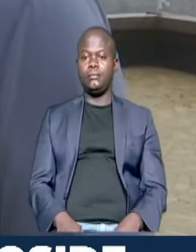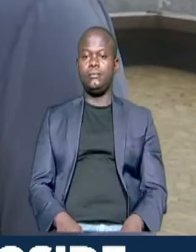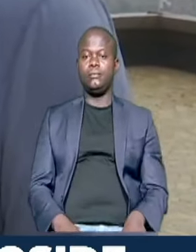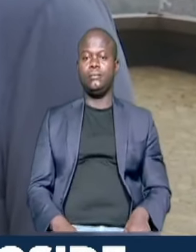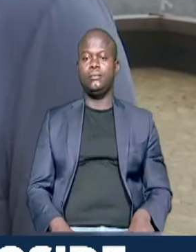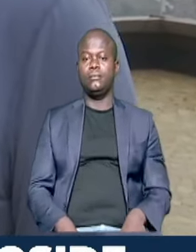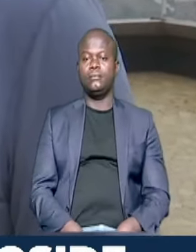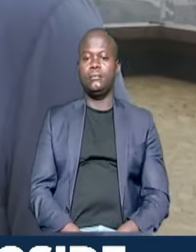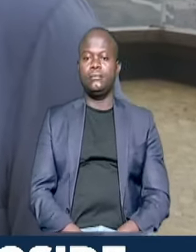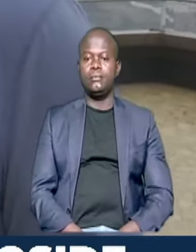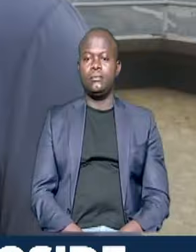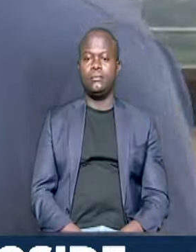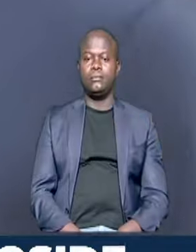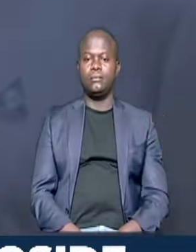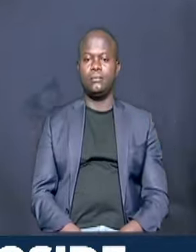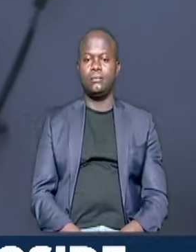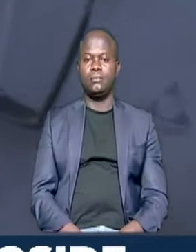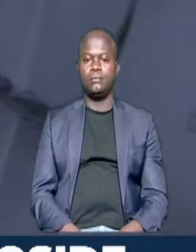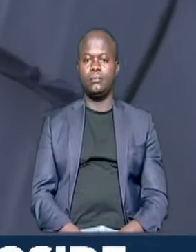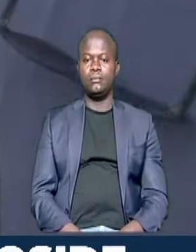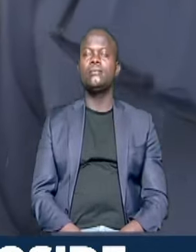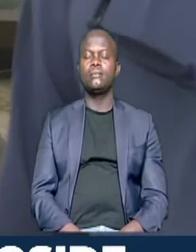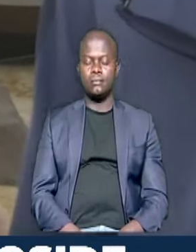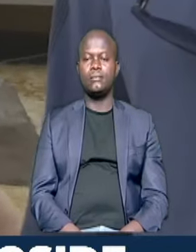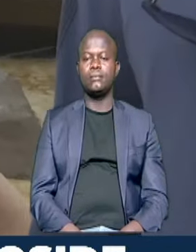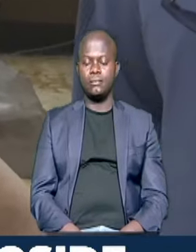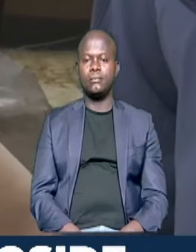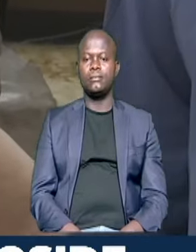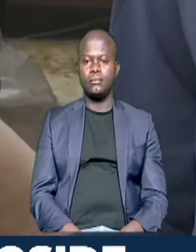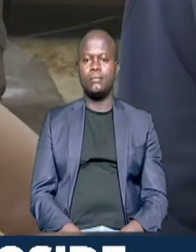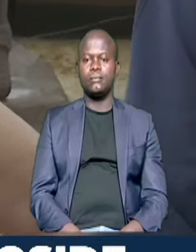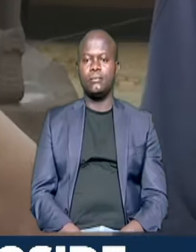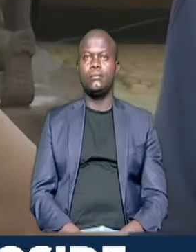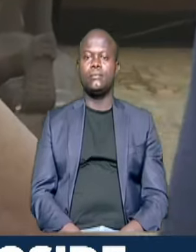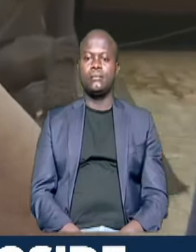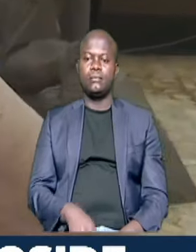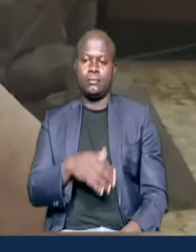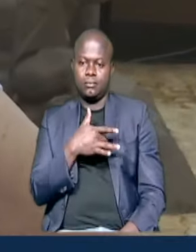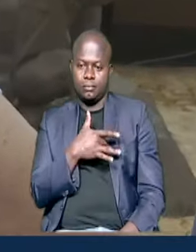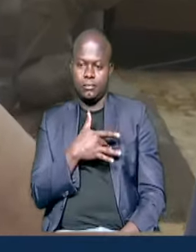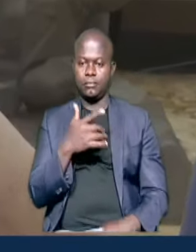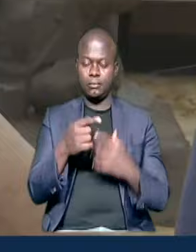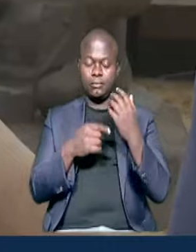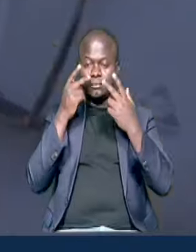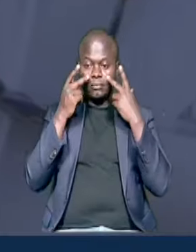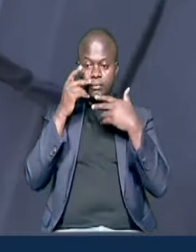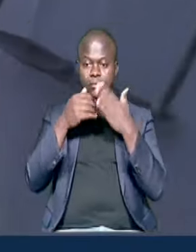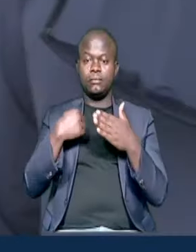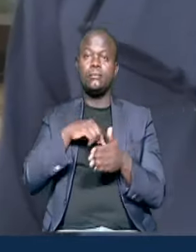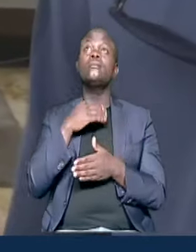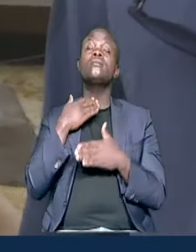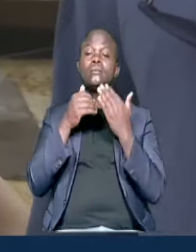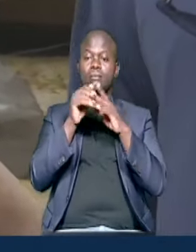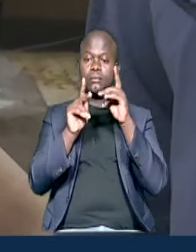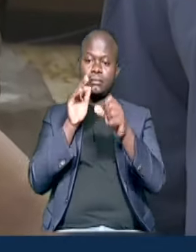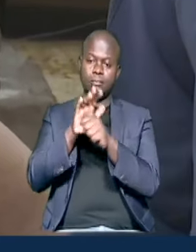of the country is amazing. Hurtful actually, and nakoze ku mutima n'ibyo nabonye. Nkaba nifuza ko abantu benshi